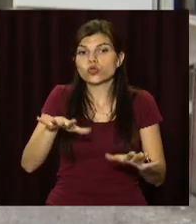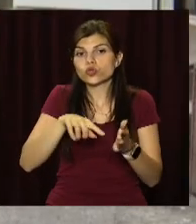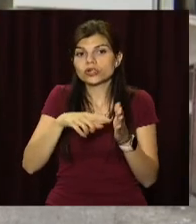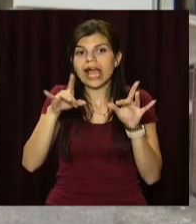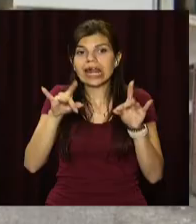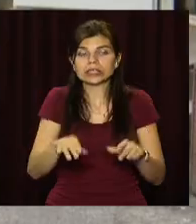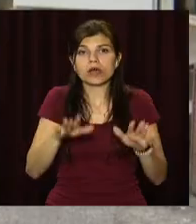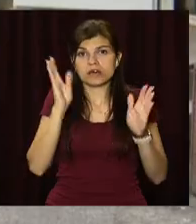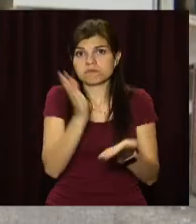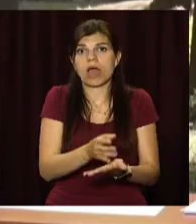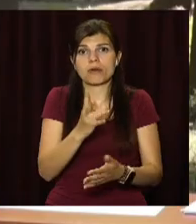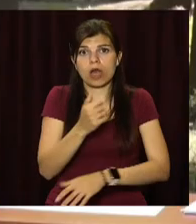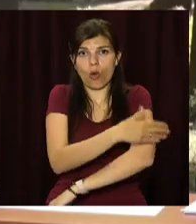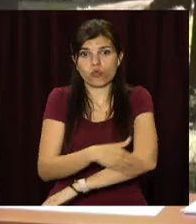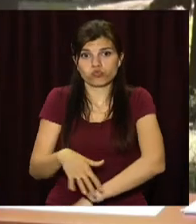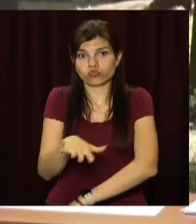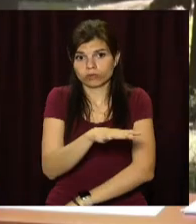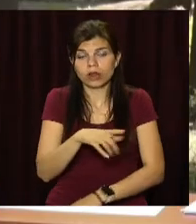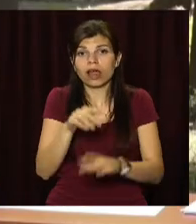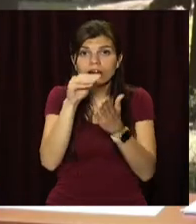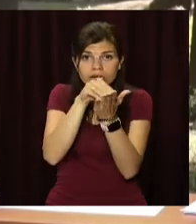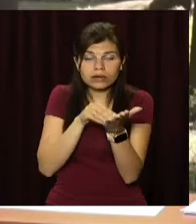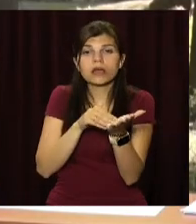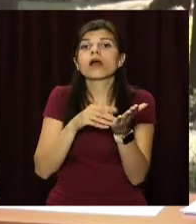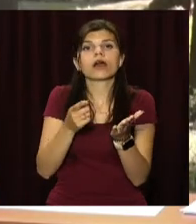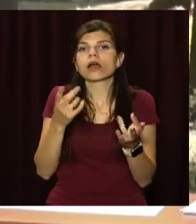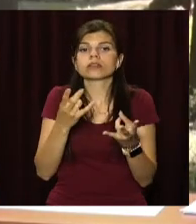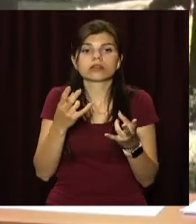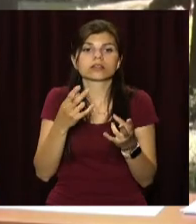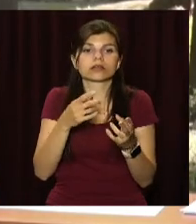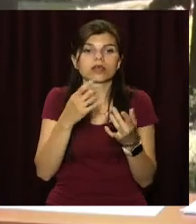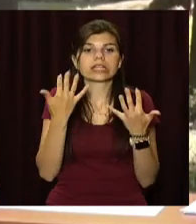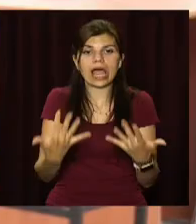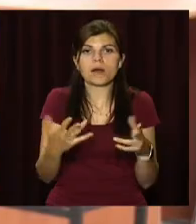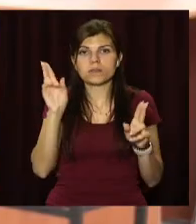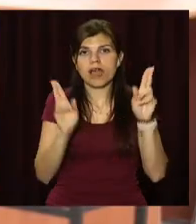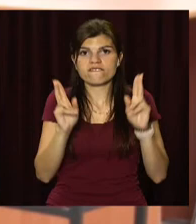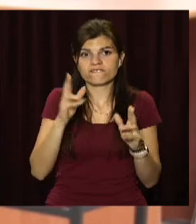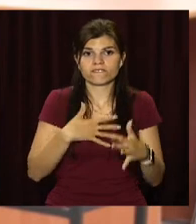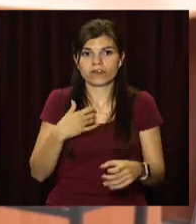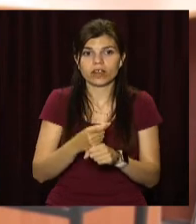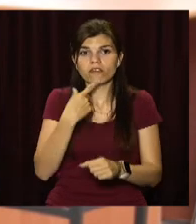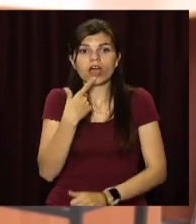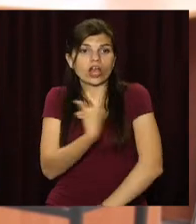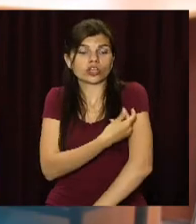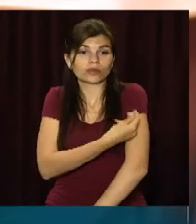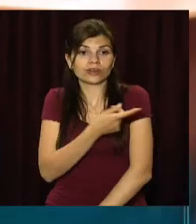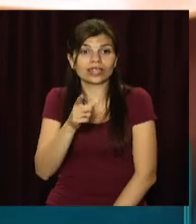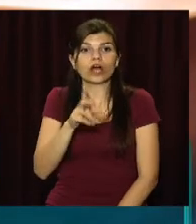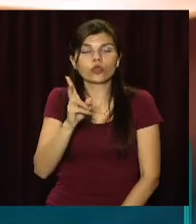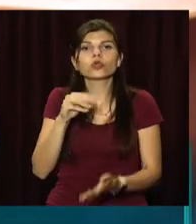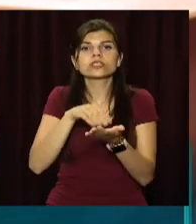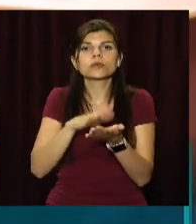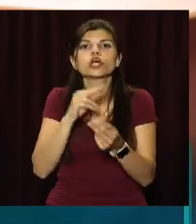організували прямо просто неба. А щоб зареєструватися, необхідно дотримуватись кількох правил. У черзі на щеплення ті, хто записався